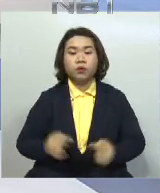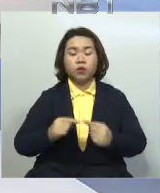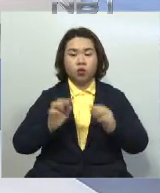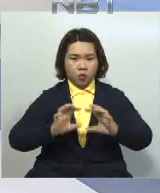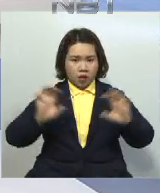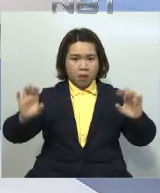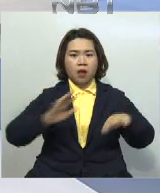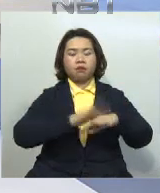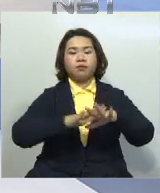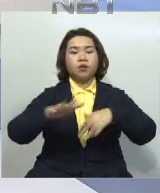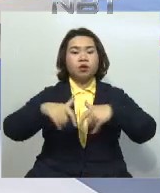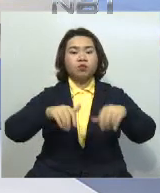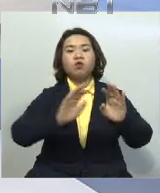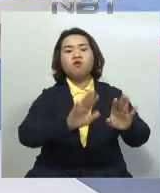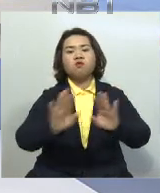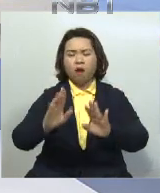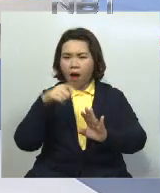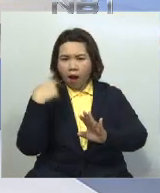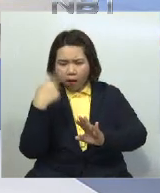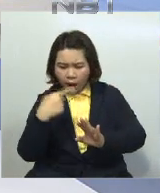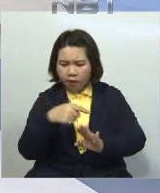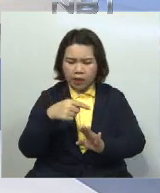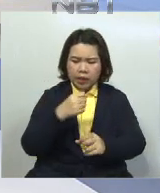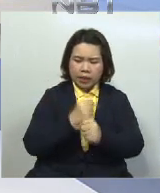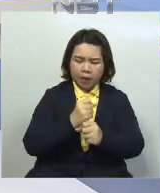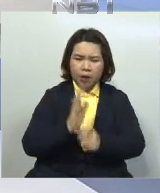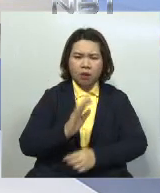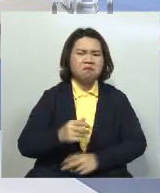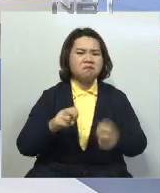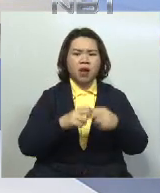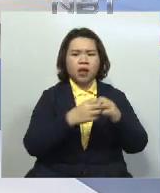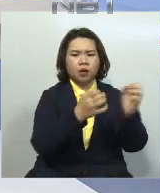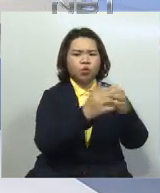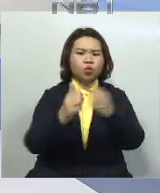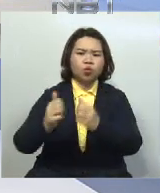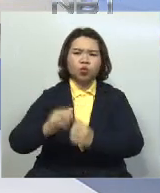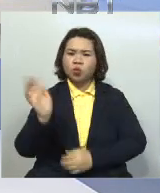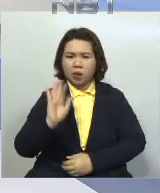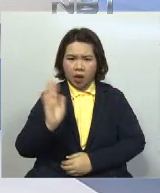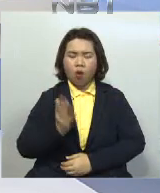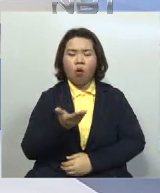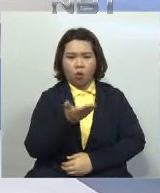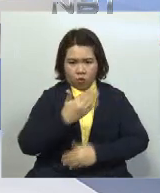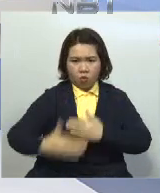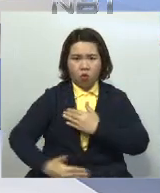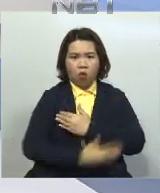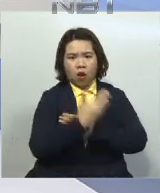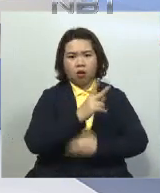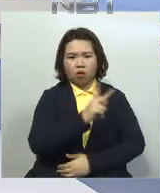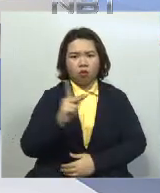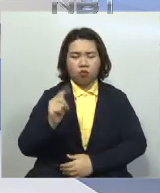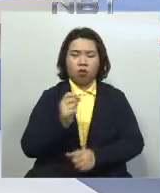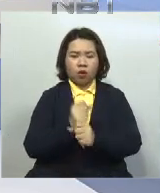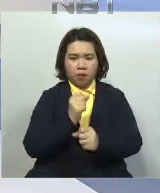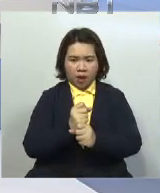องก็ออกมาฝากถึงพี่น้องประชาชนที่ออกมาเคลื่อนไหวนะคะว่าไม่อยากจะให้เกิดความวุ่นวายขึ้นแล้วก็ขอโอกาสให้กกต.ได้